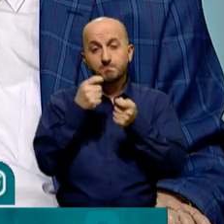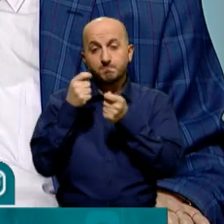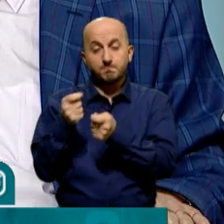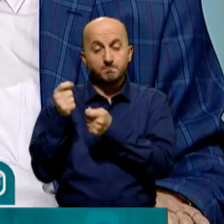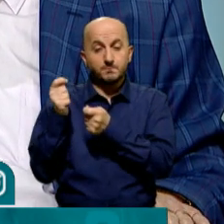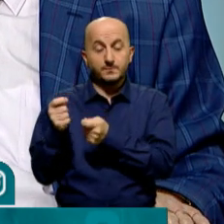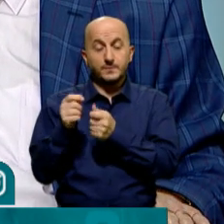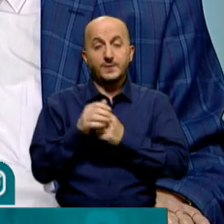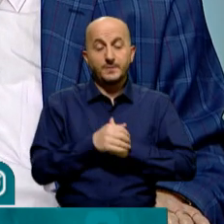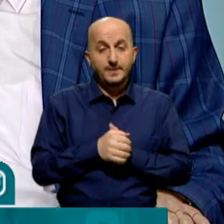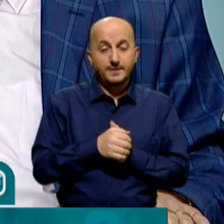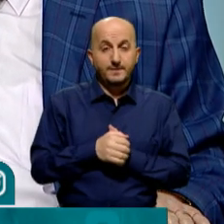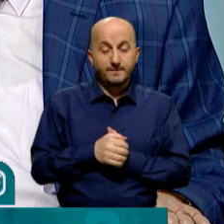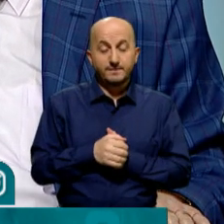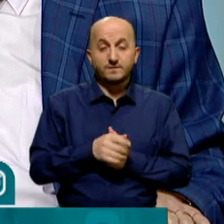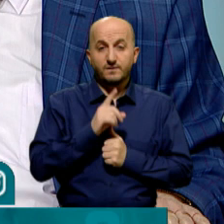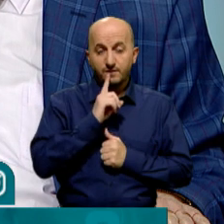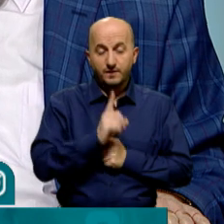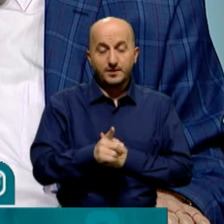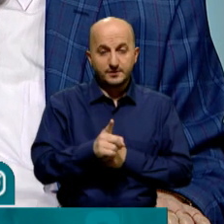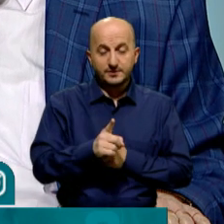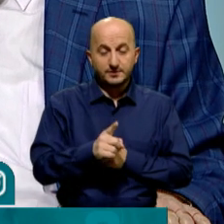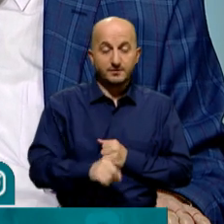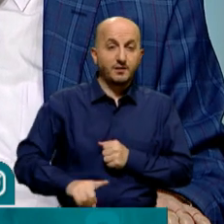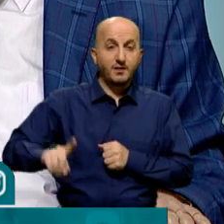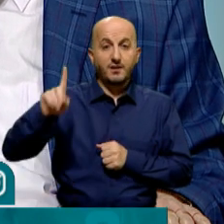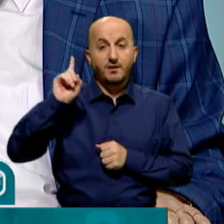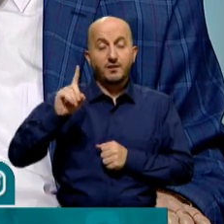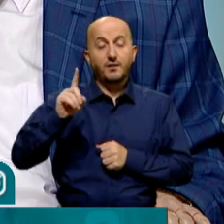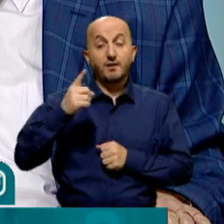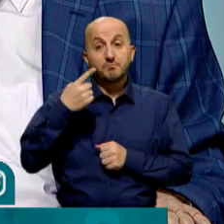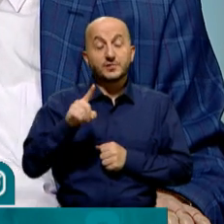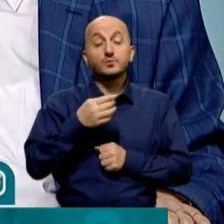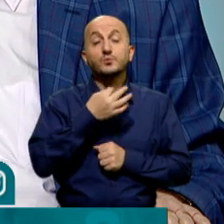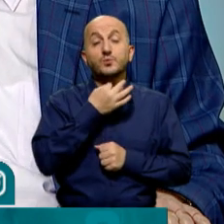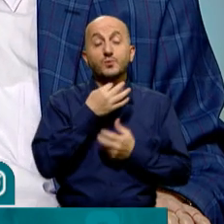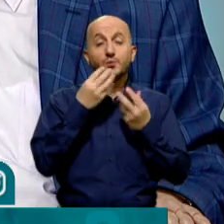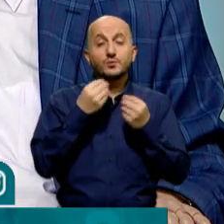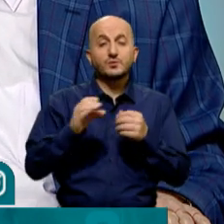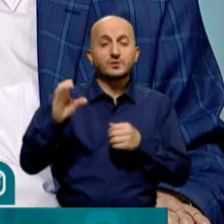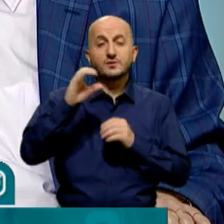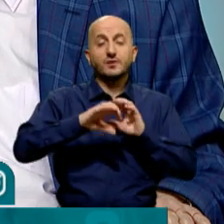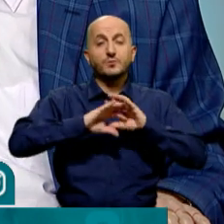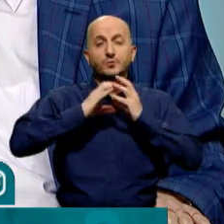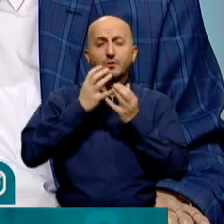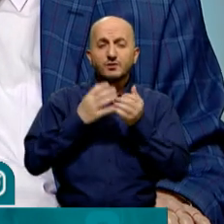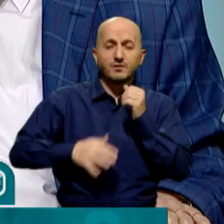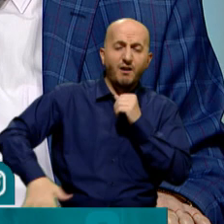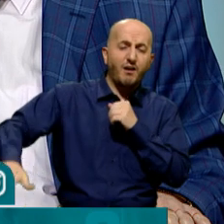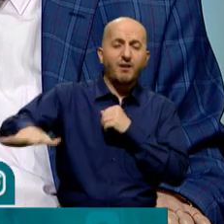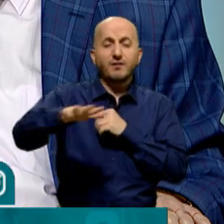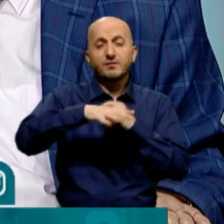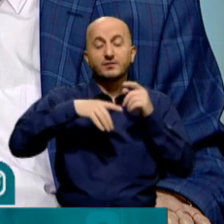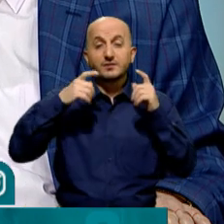elemanlar yetiştirmeleri farzdır. Ve Allah'a bin şükür olsun İslam aleminin her tarafında, mesela ülkemizde imam